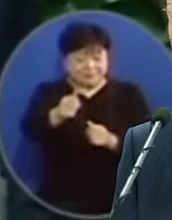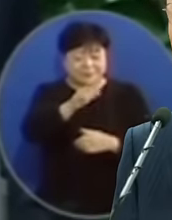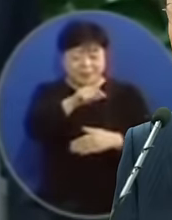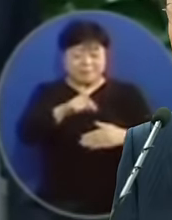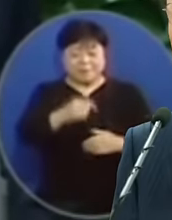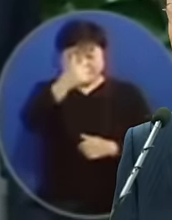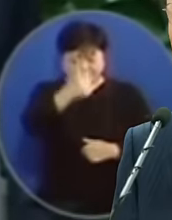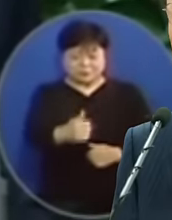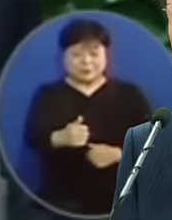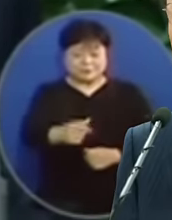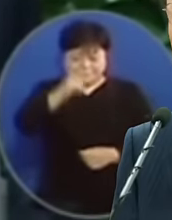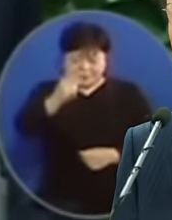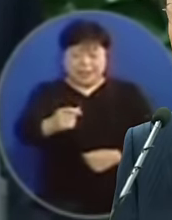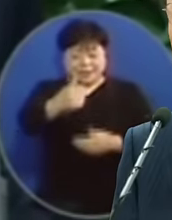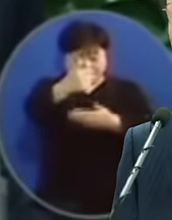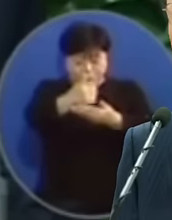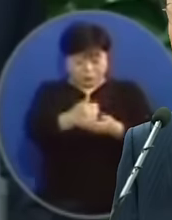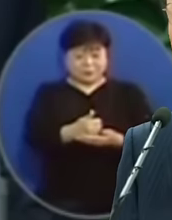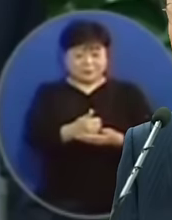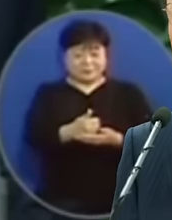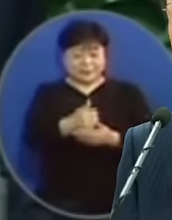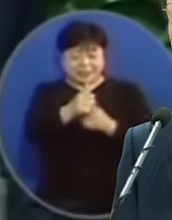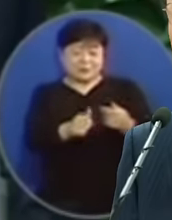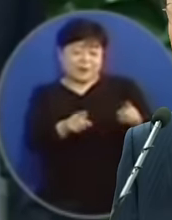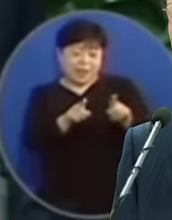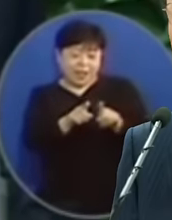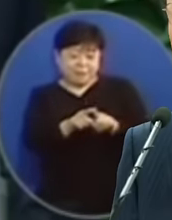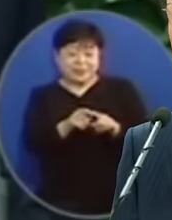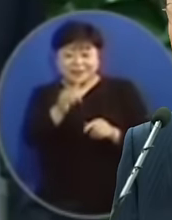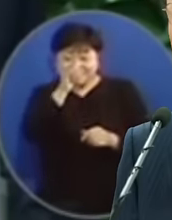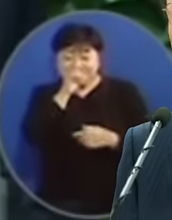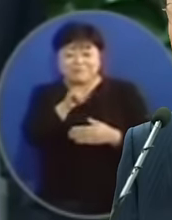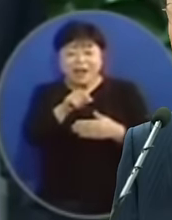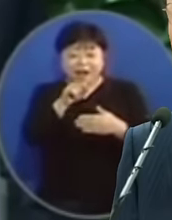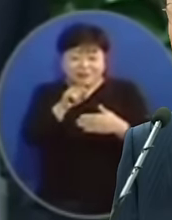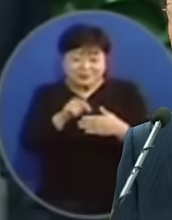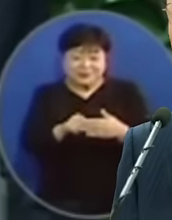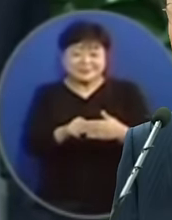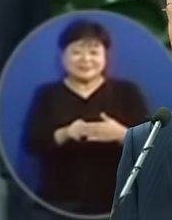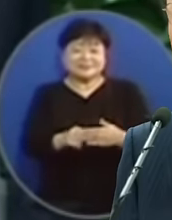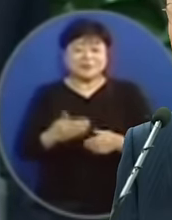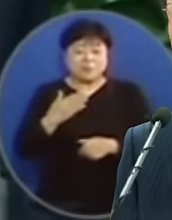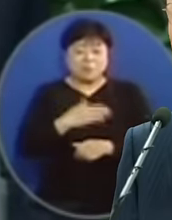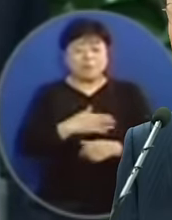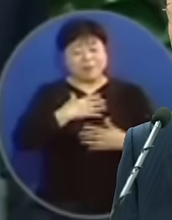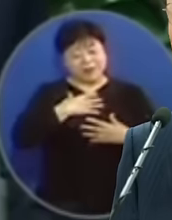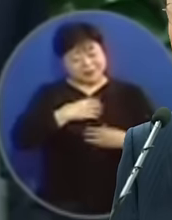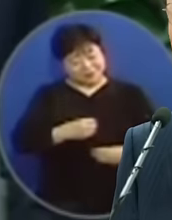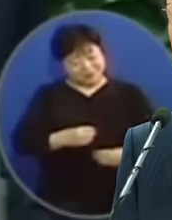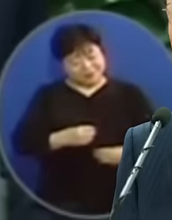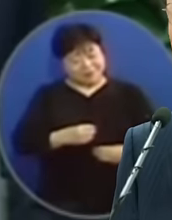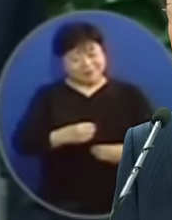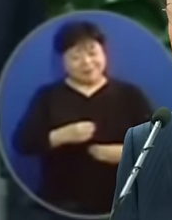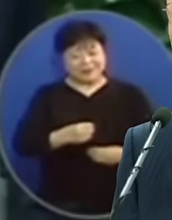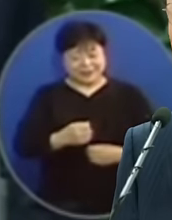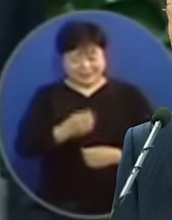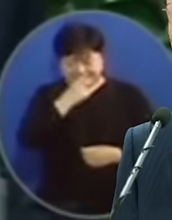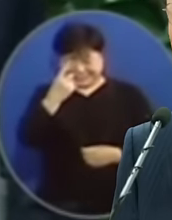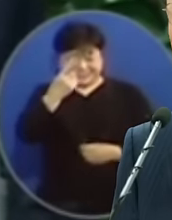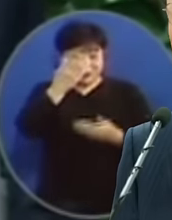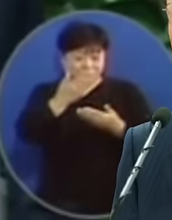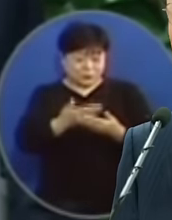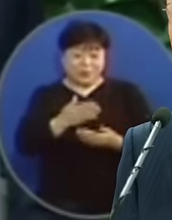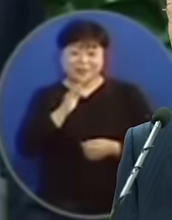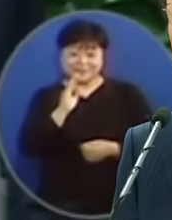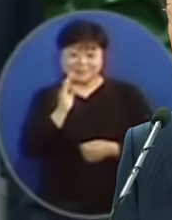주인으로 튼튼히 모시고 있으면 하나님과 더불어 있는 그 마음은 몸을 안전하게 지켜나갈 수가 있는